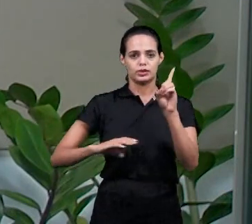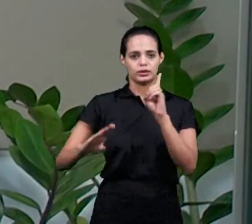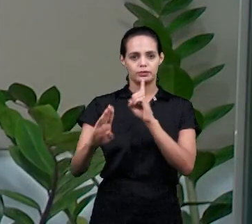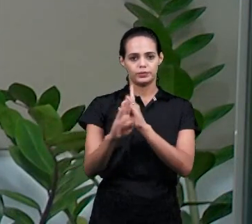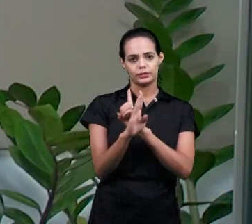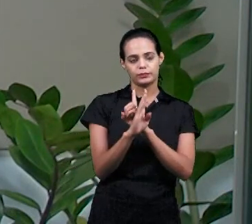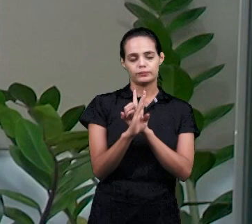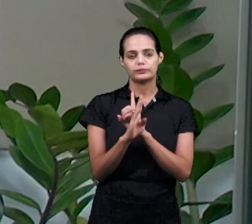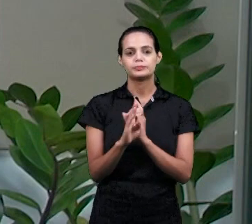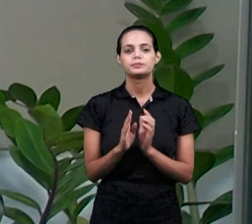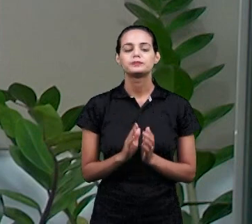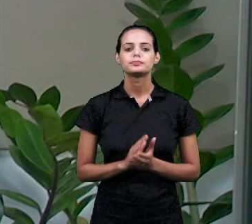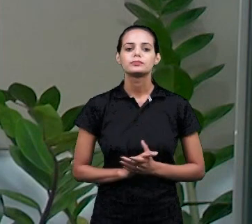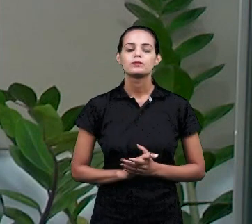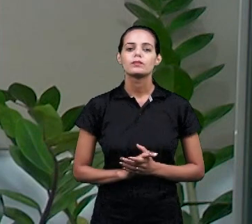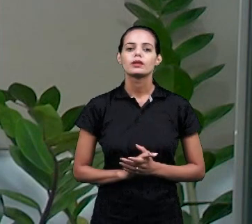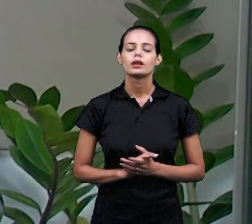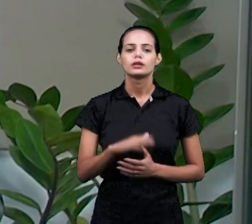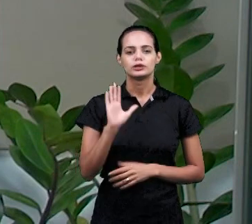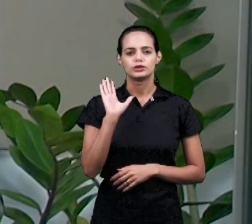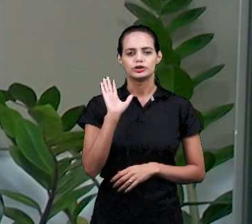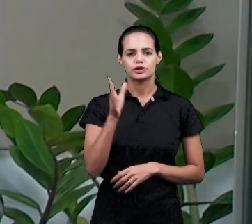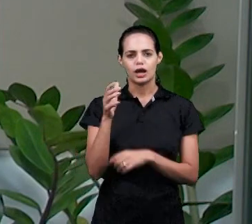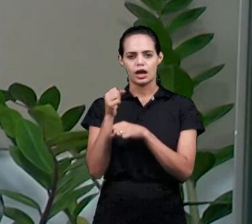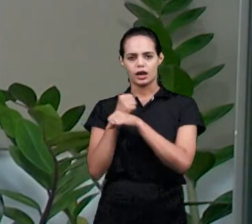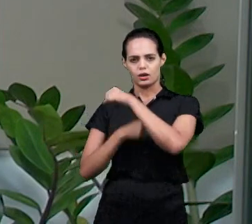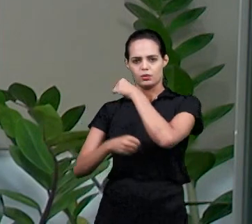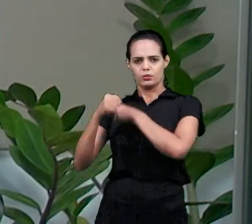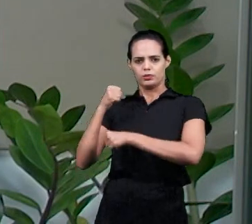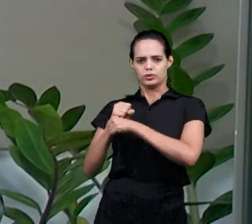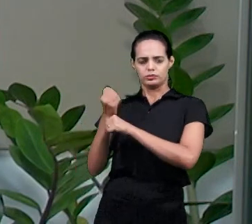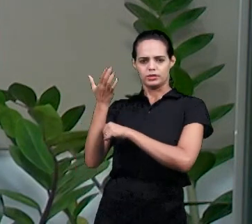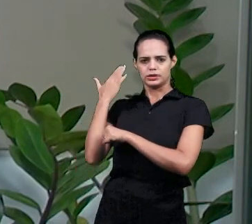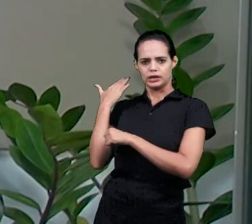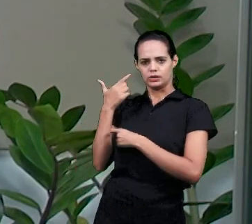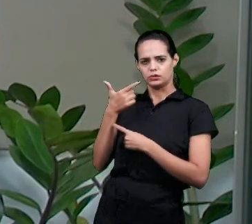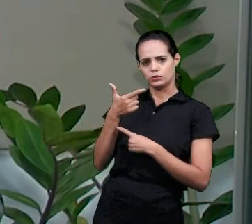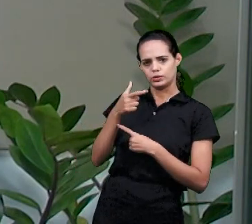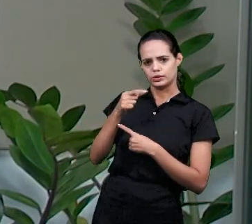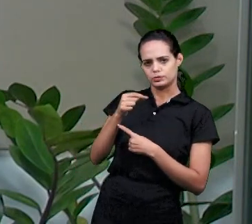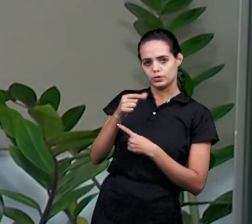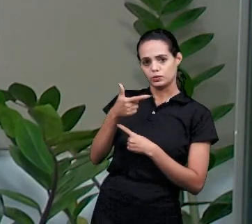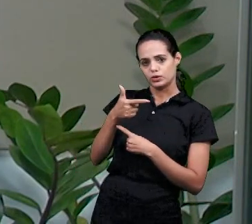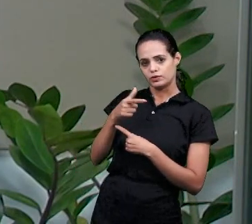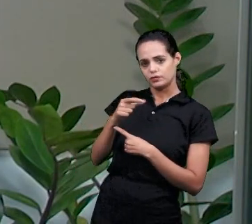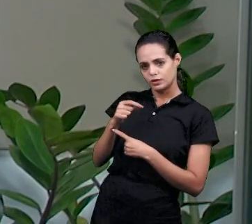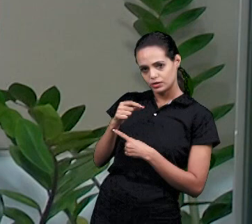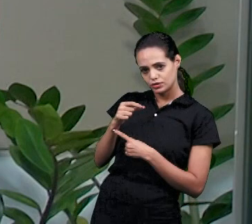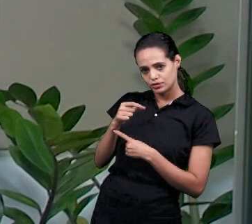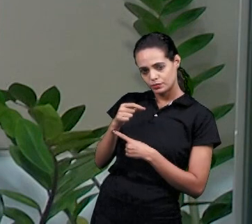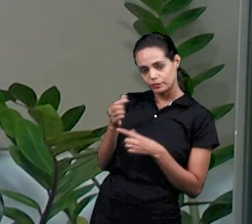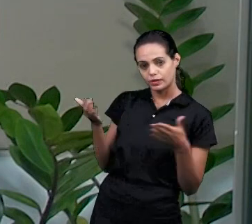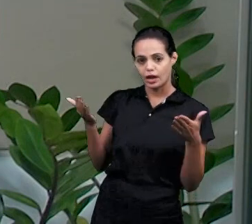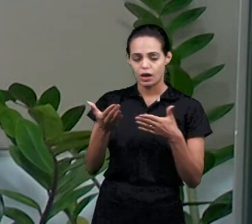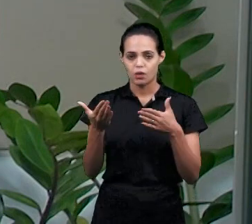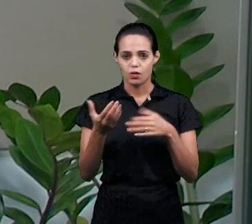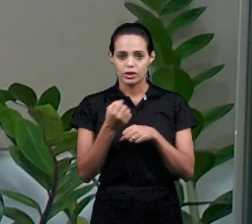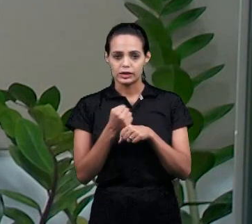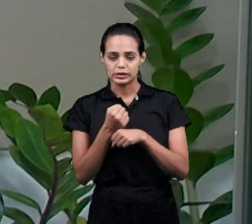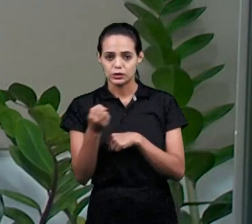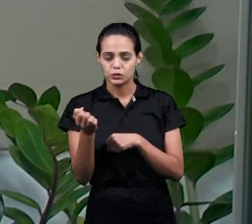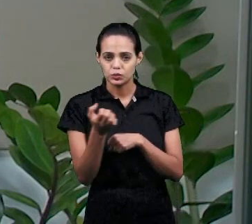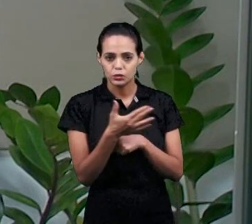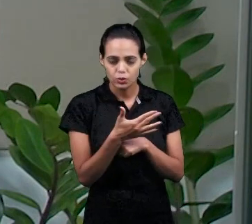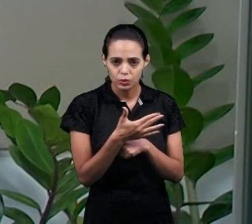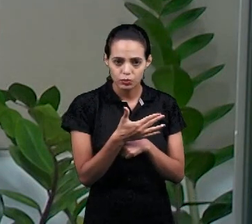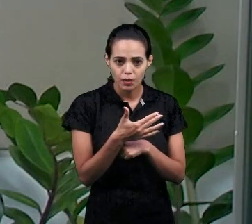Nous sommes arrivés à la fin d'une année, nous avons vu le sujet qui ont été apportés et nous nous trouvons ici dans ce premier dimanche de l'année,